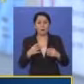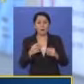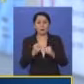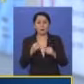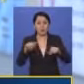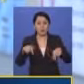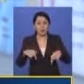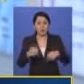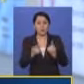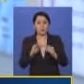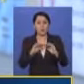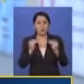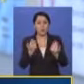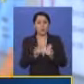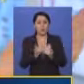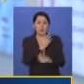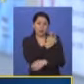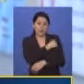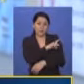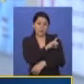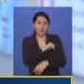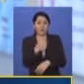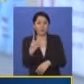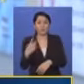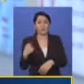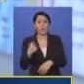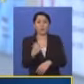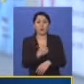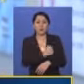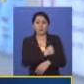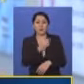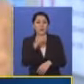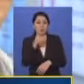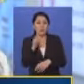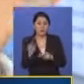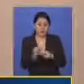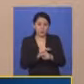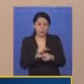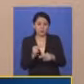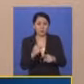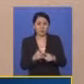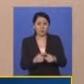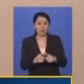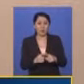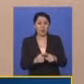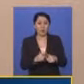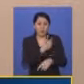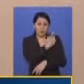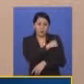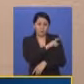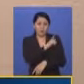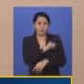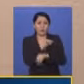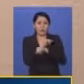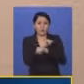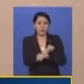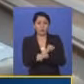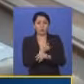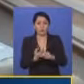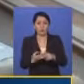оңалту орталығына жібереміз. Ауруханада олар екі апта немесе одан көп уақыт қосымша ем алады. Медициналық сақтандыру қоры